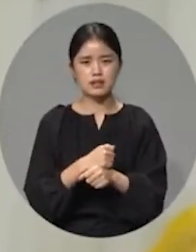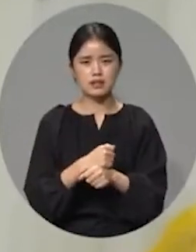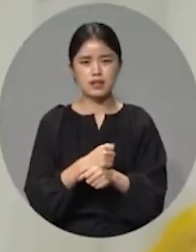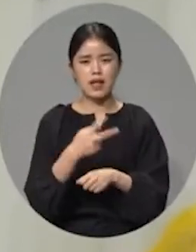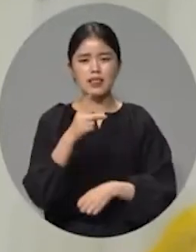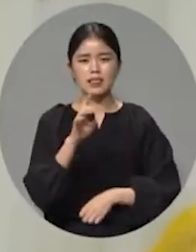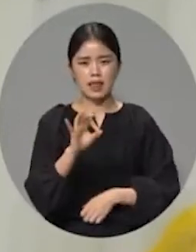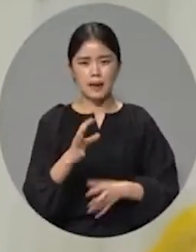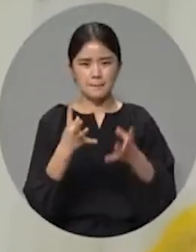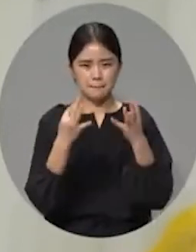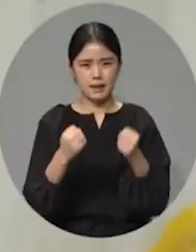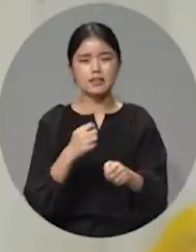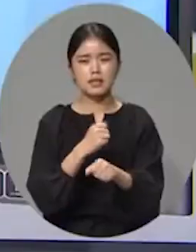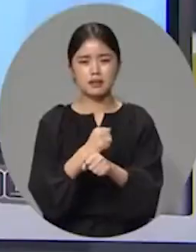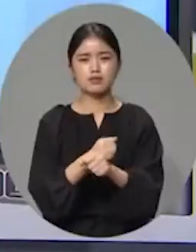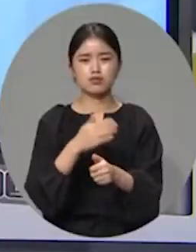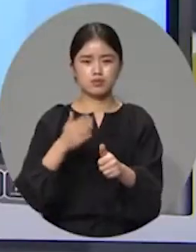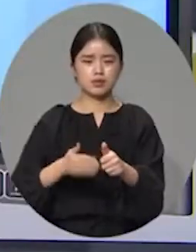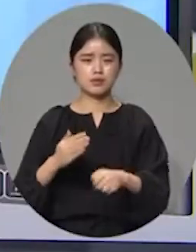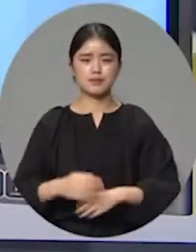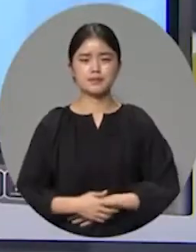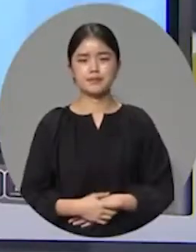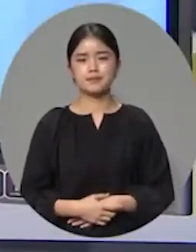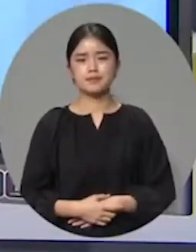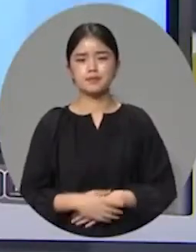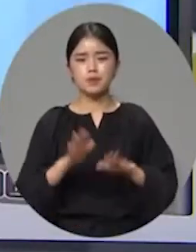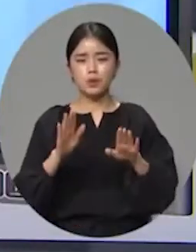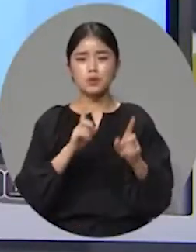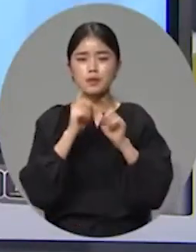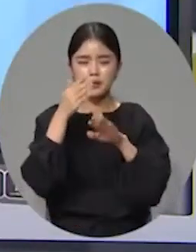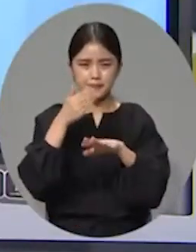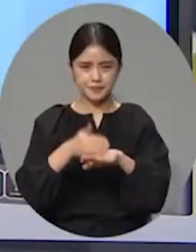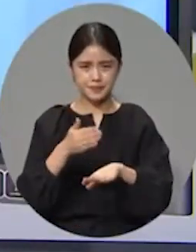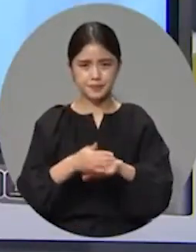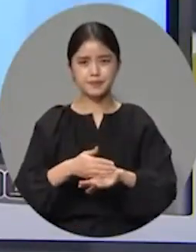체제의 전환을 만들어주십시오. 네, 후보님 오늘 말씀 고맙습니다.